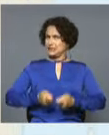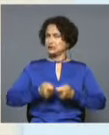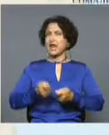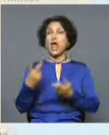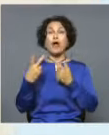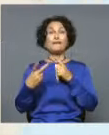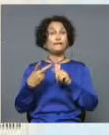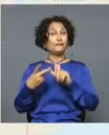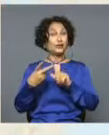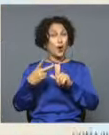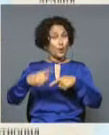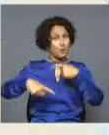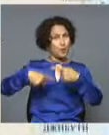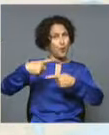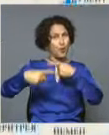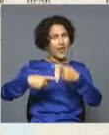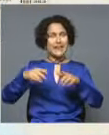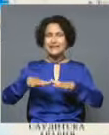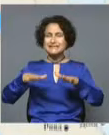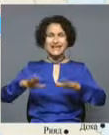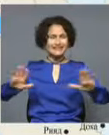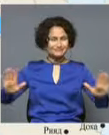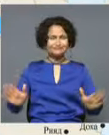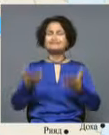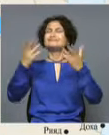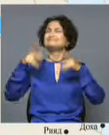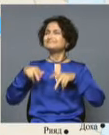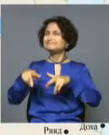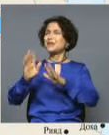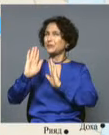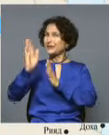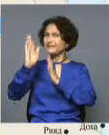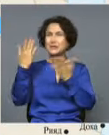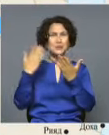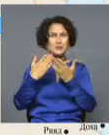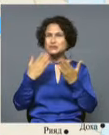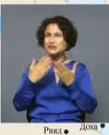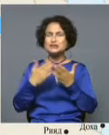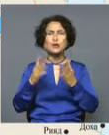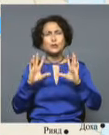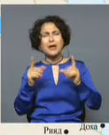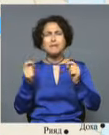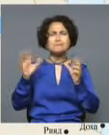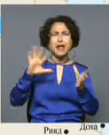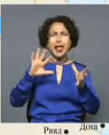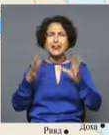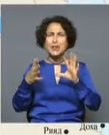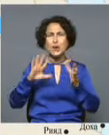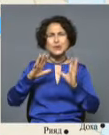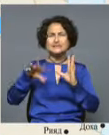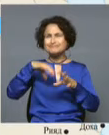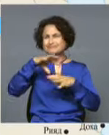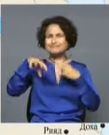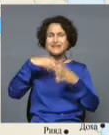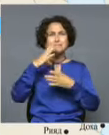втората, естествено, когато вече децата тръгнат на училище, български език се разколебава. Но много голямо значение има